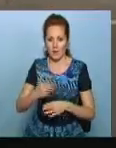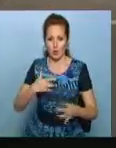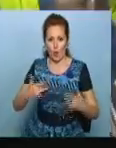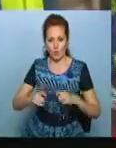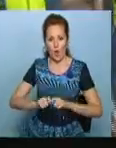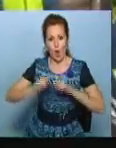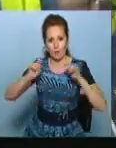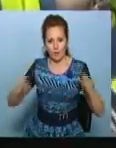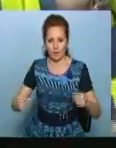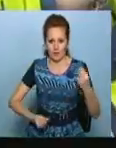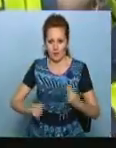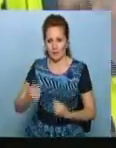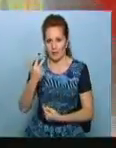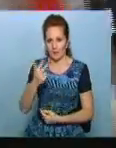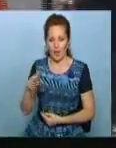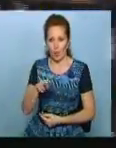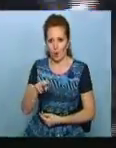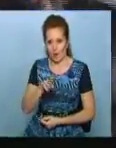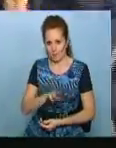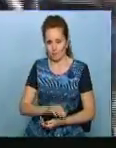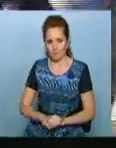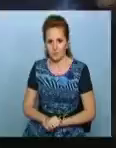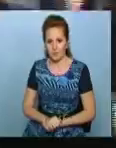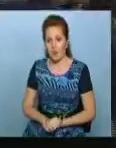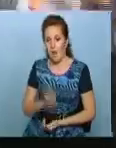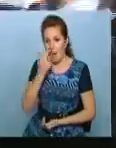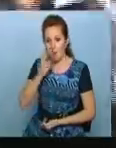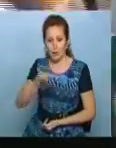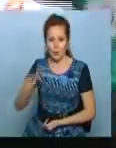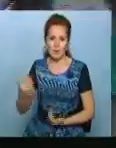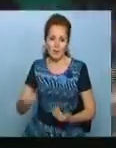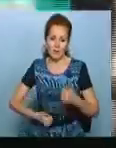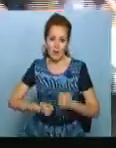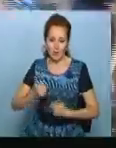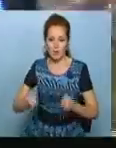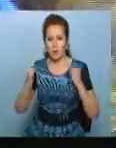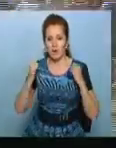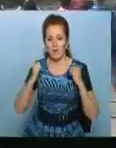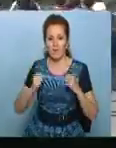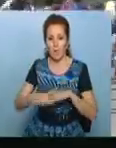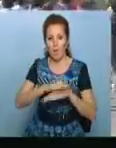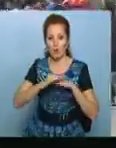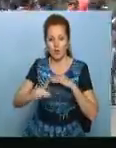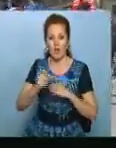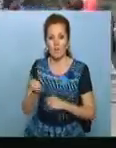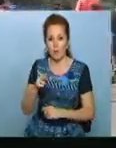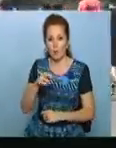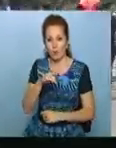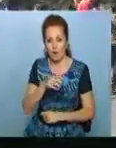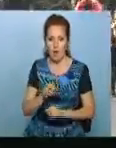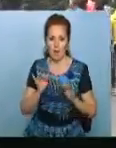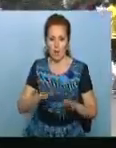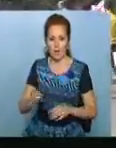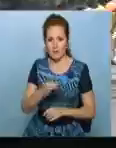Оно состоится 3 июля. А подростки уже сегодня соревнуются на спортивных площадках Малой Пурге. Там проходит республиканский